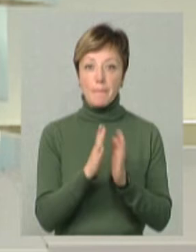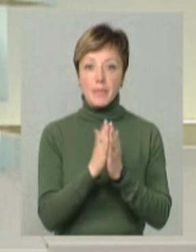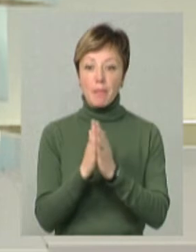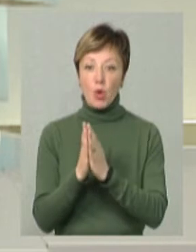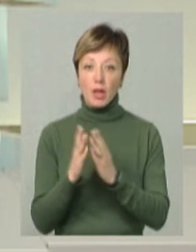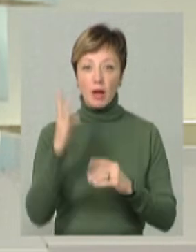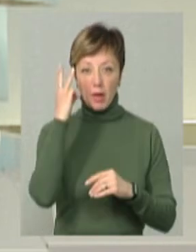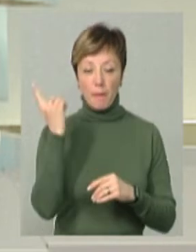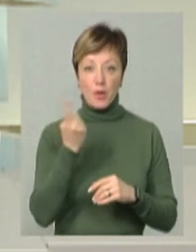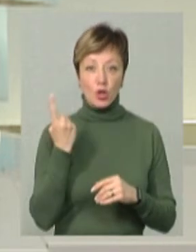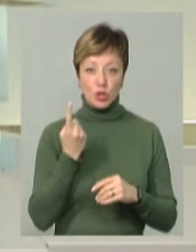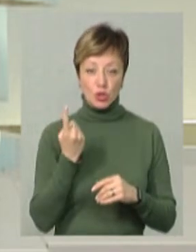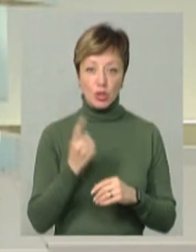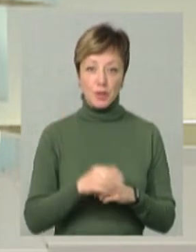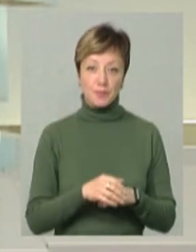бібліотеками Хмельниччини